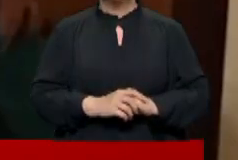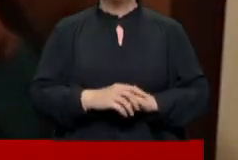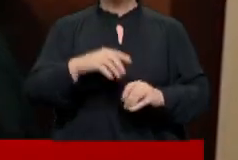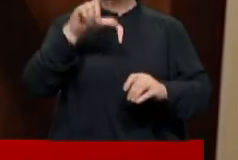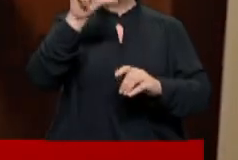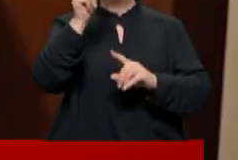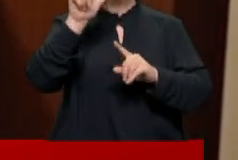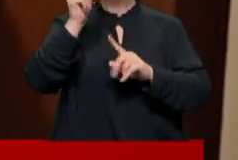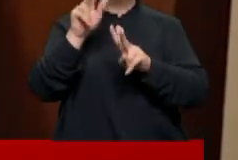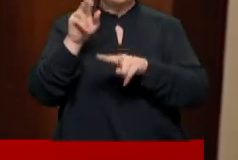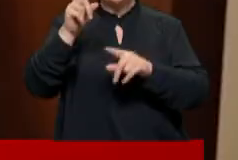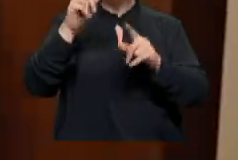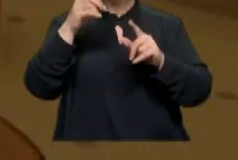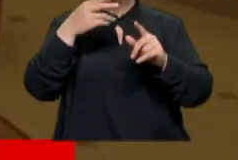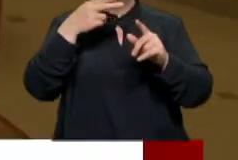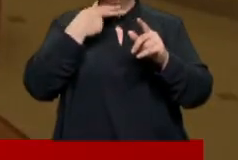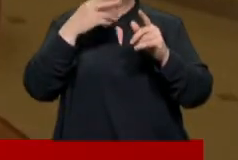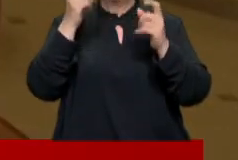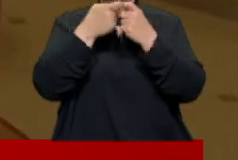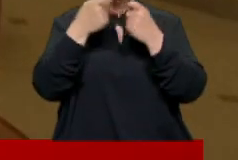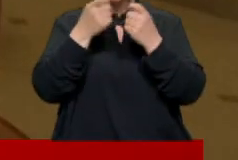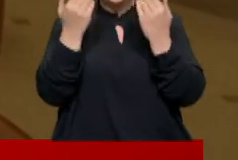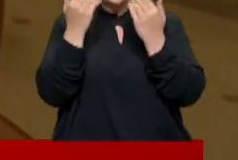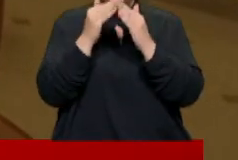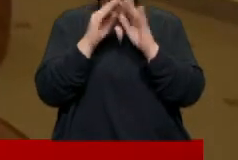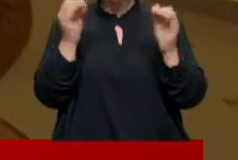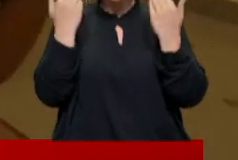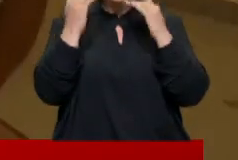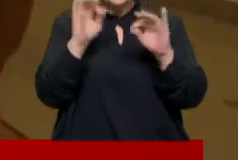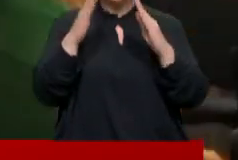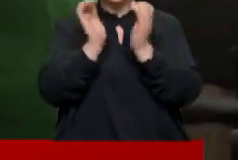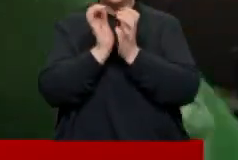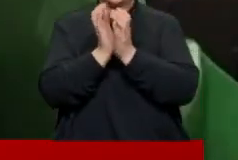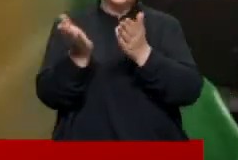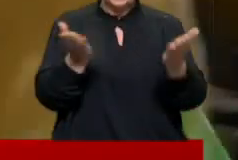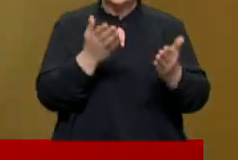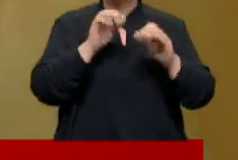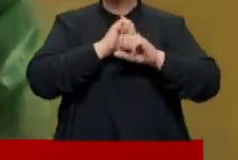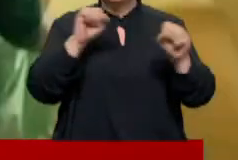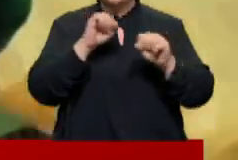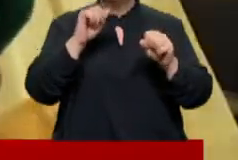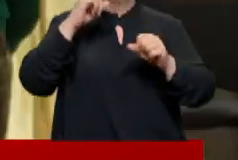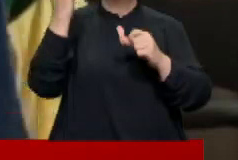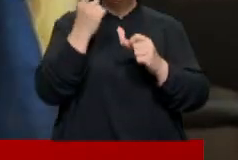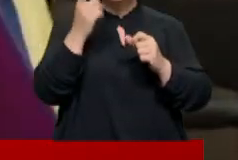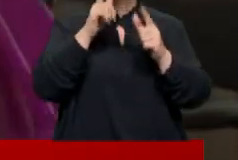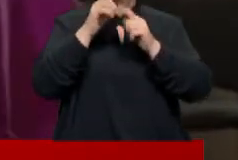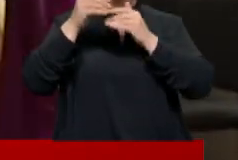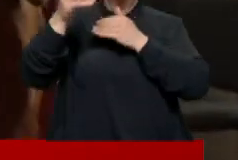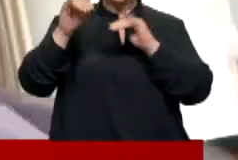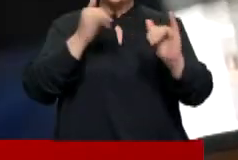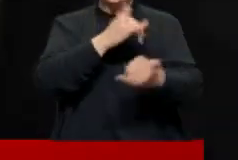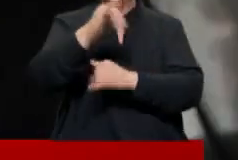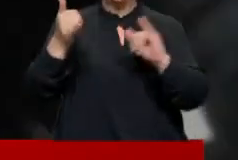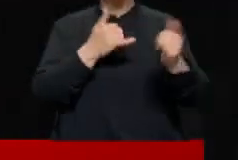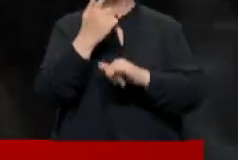Lviv yakınlarındaki bir manastır kapılarını savaşta evsiz kalan ailelere açtı. Çocuklar bomba ve siren seslerinden uzakta oyun